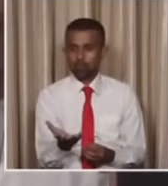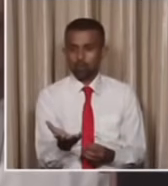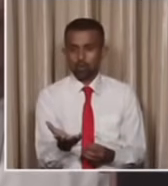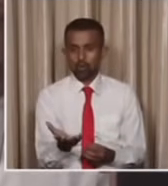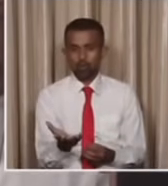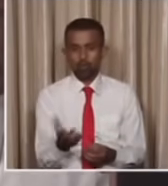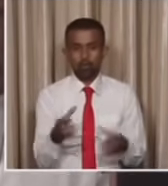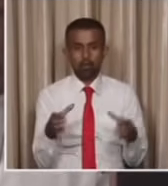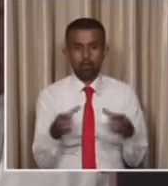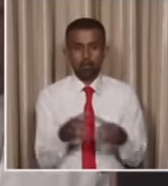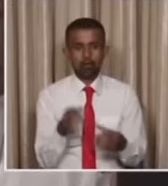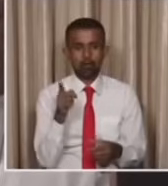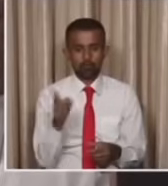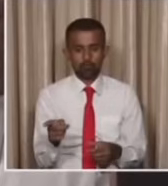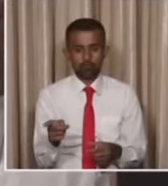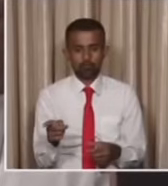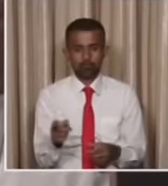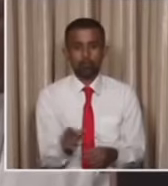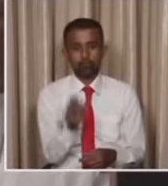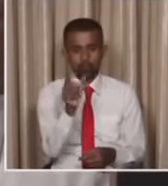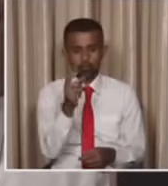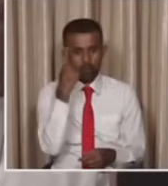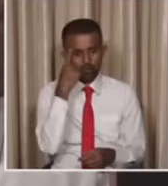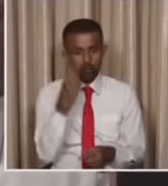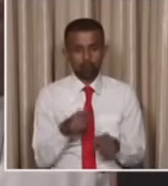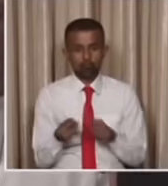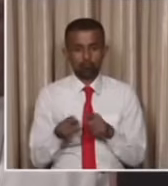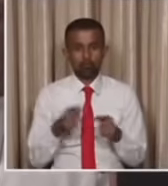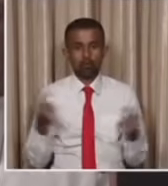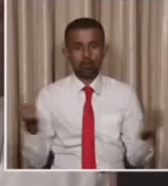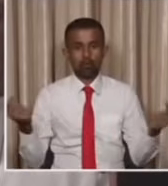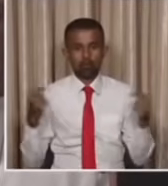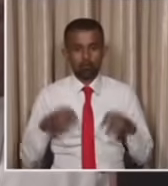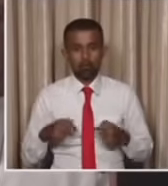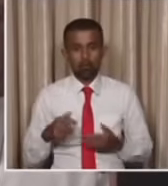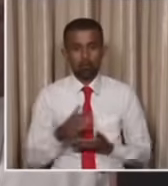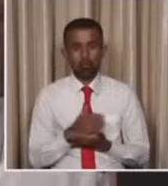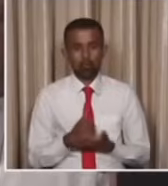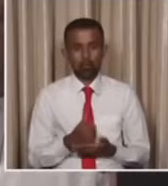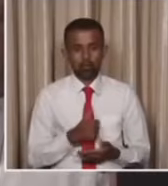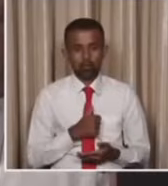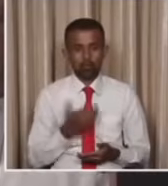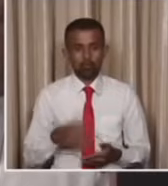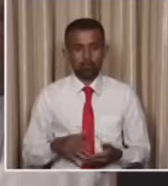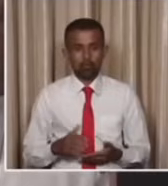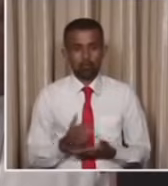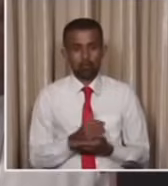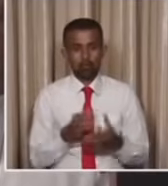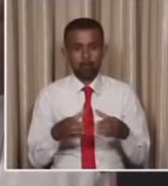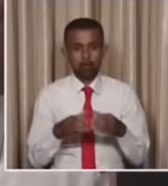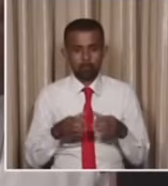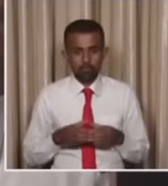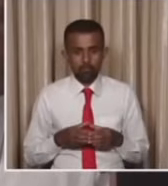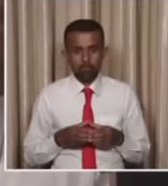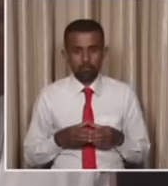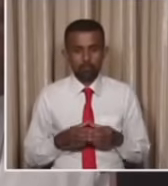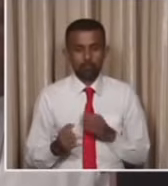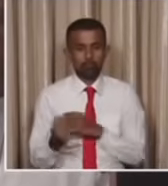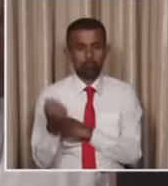ඒ කණ්ඩායමට. ඒ ඔබතුමත් දන්න ඒ අනුව තමයි රැස් වෙලා අපි ඔක්කොම එකඟුණා හැම පක්ෂෙන්ම මේ බලය එන්නේ